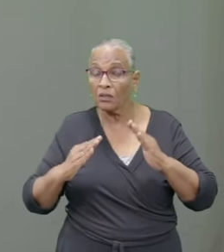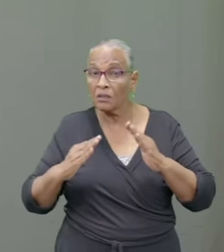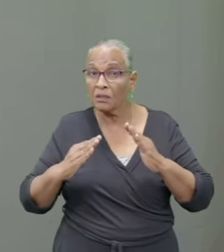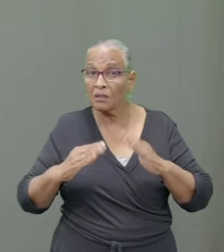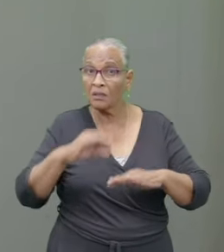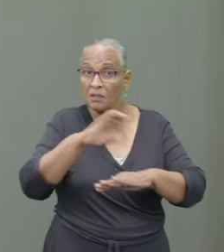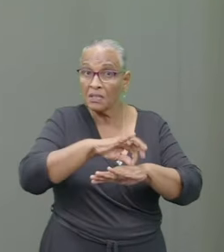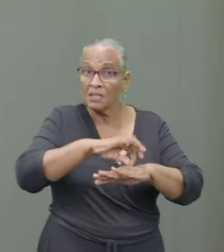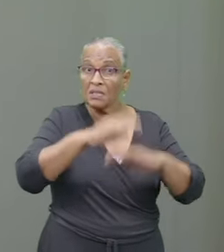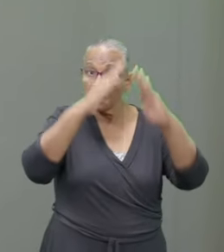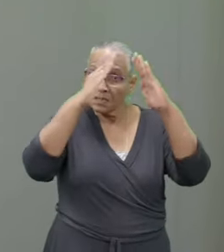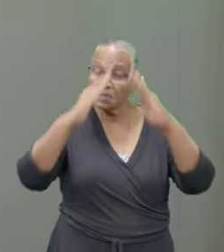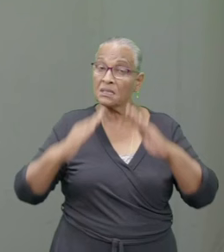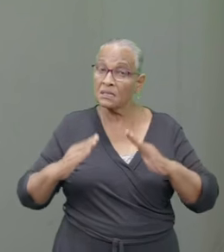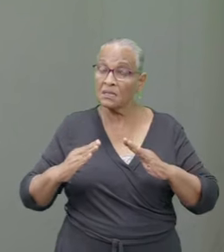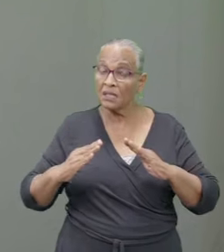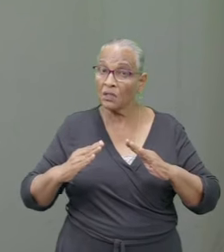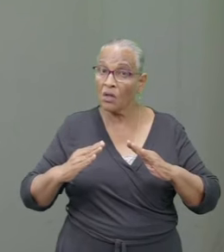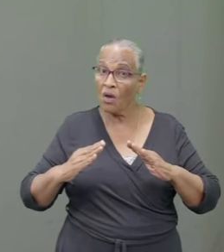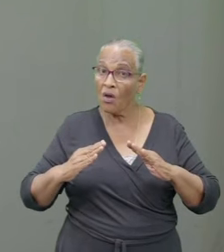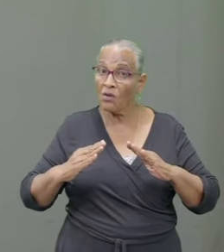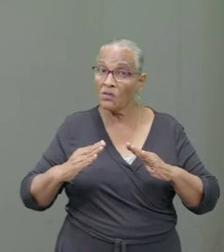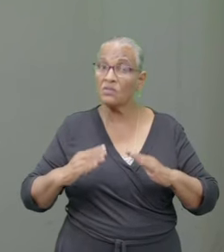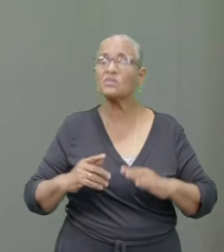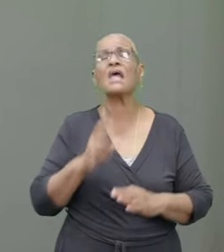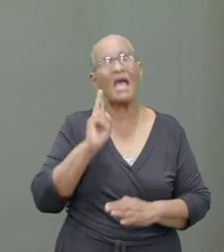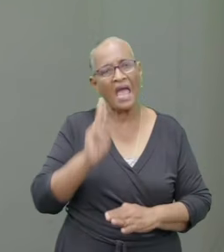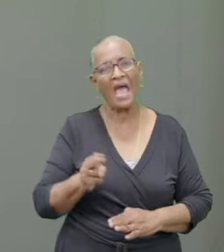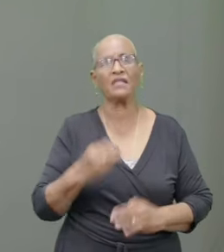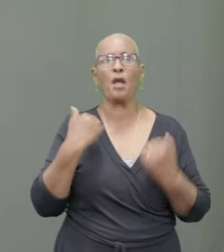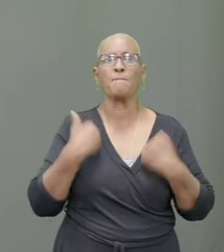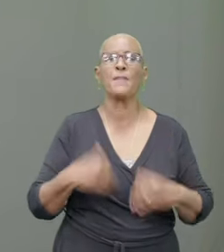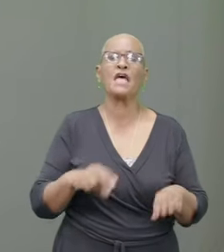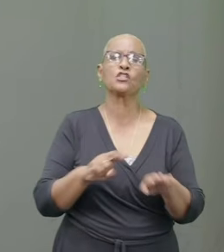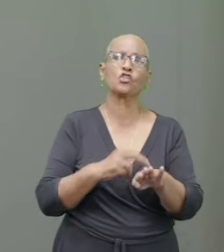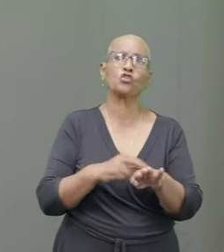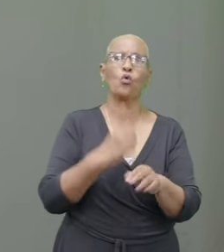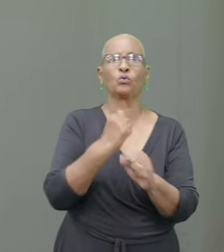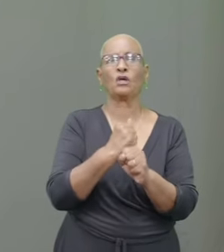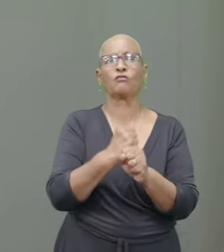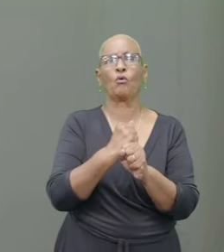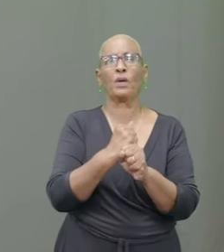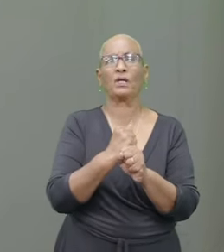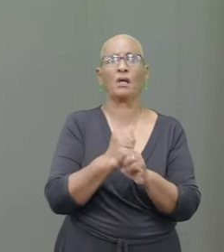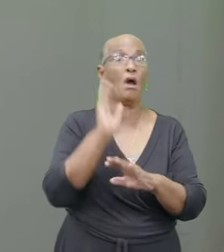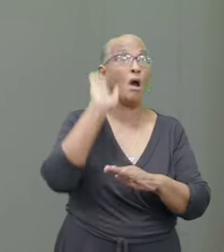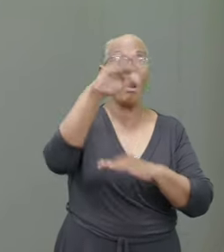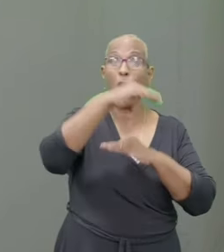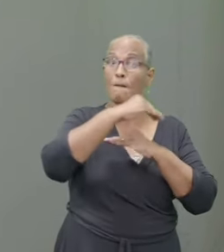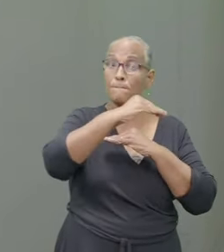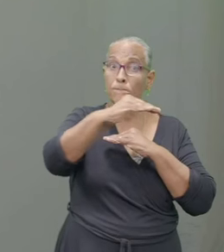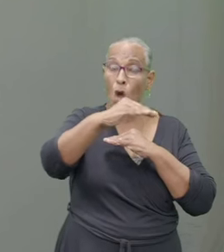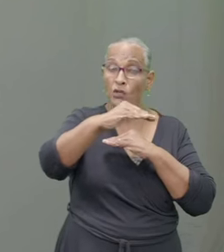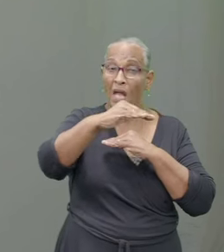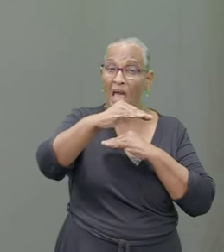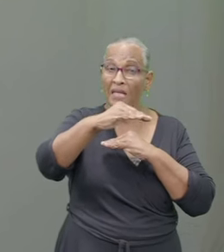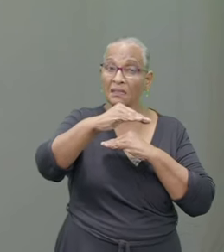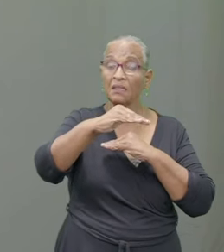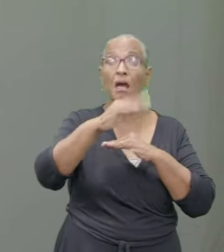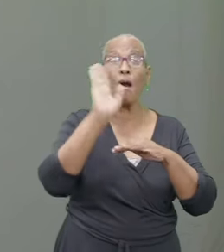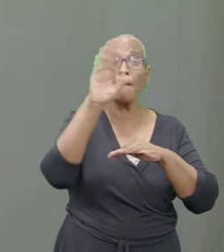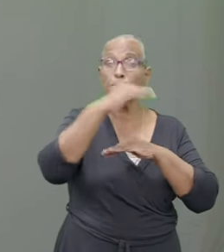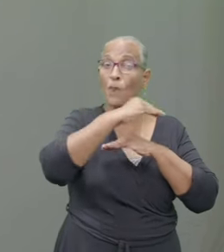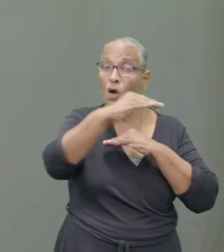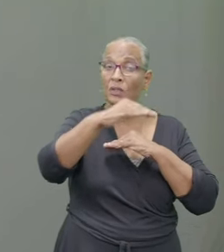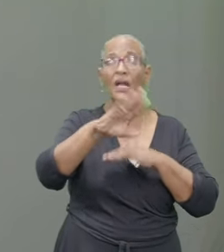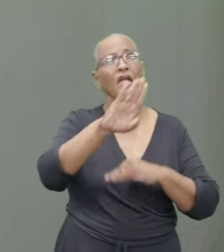ziet het in de hele wereld. Er is minimaal 15 jaar werk volgens de berekeningen